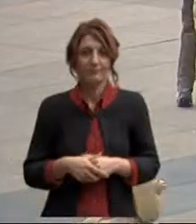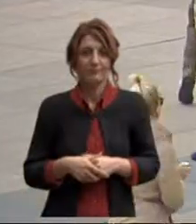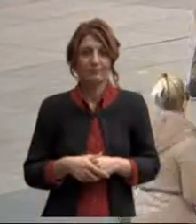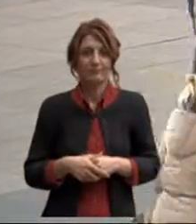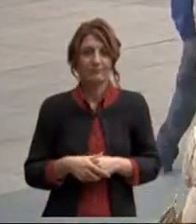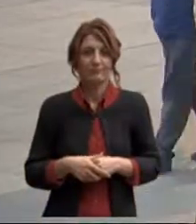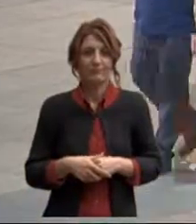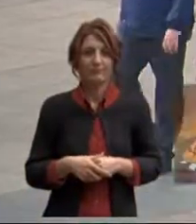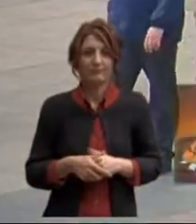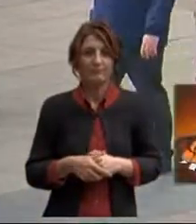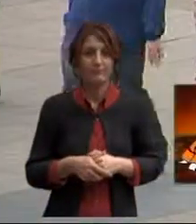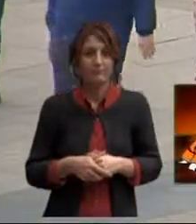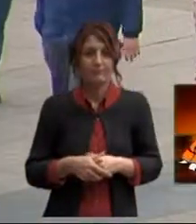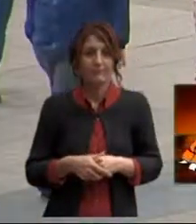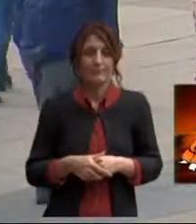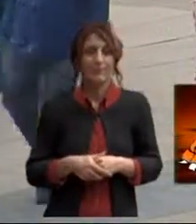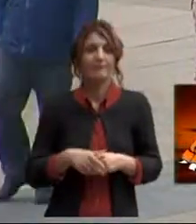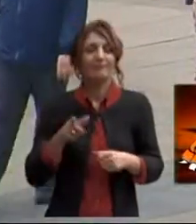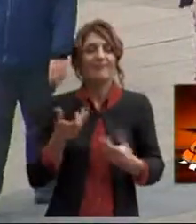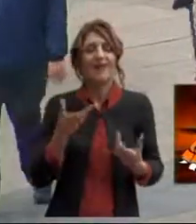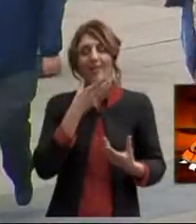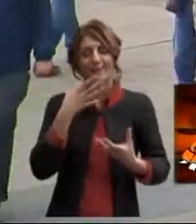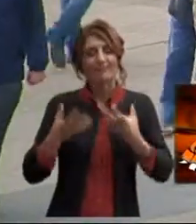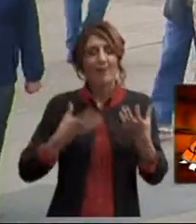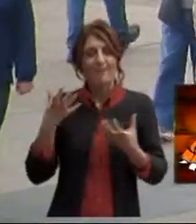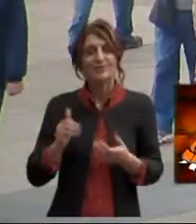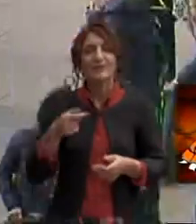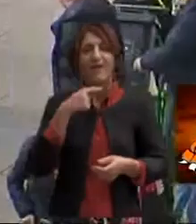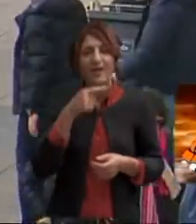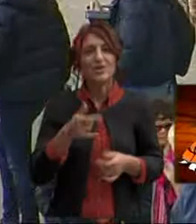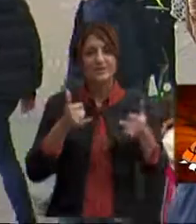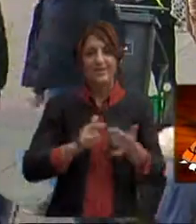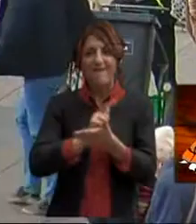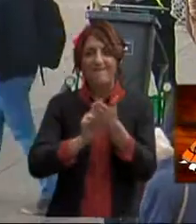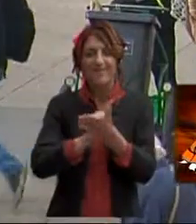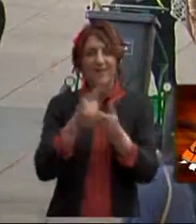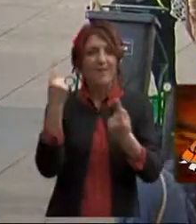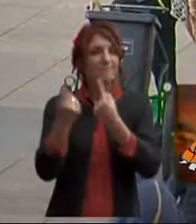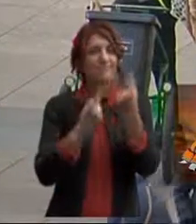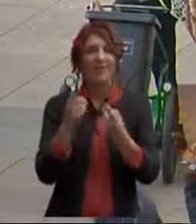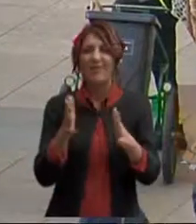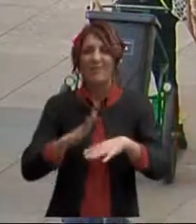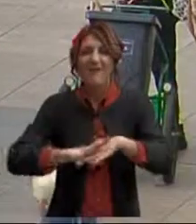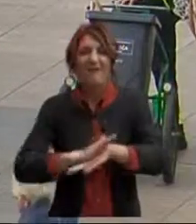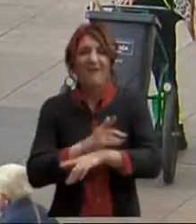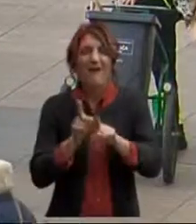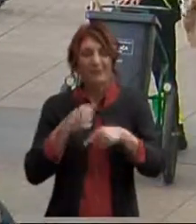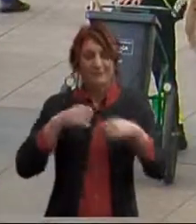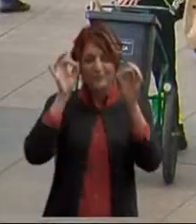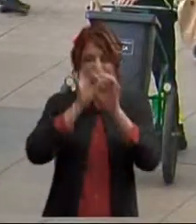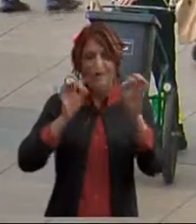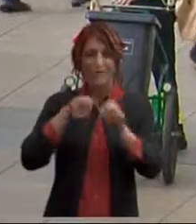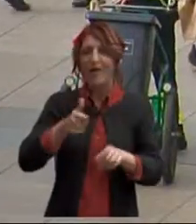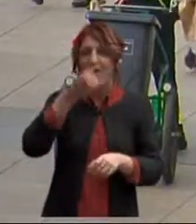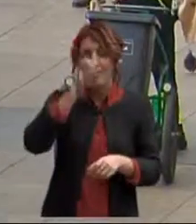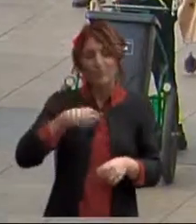Iako ima onih kojima je kišno i tmurno vrijeme romantično, većina će reći da ih takve vremenske prilike čine bezvoljnima i tužnima i da loše utječu